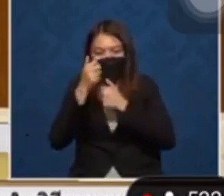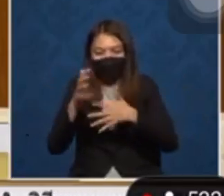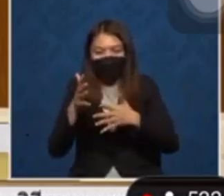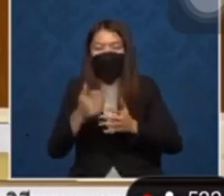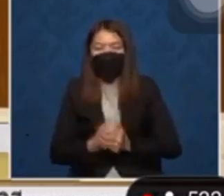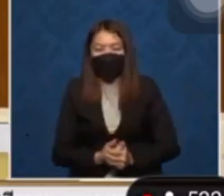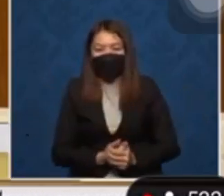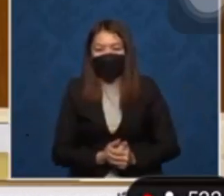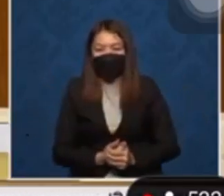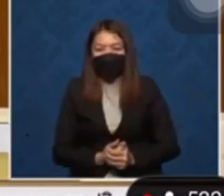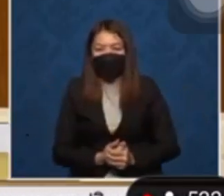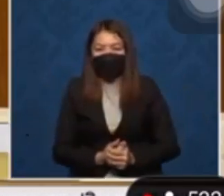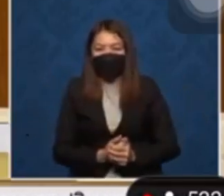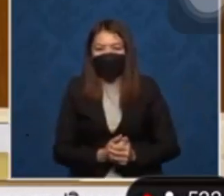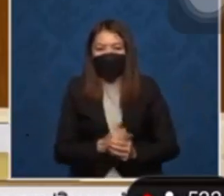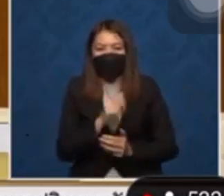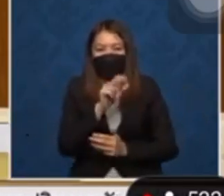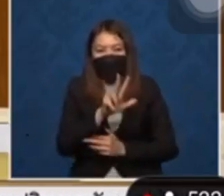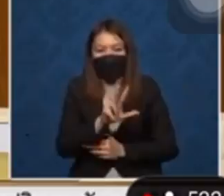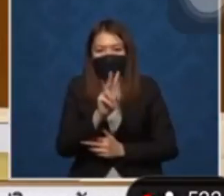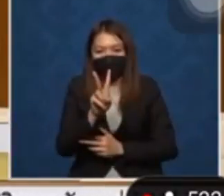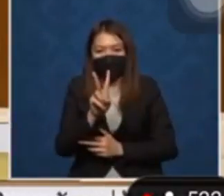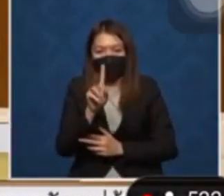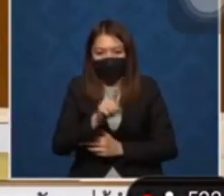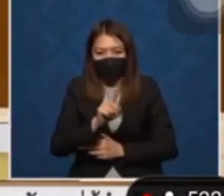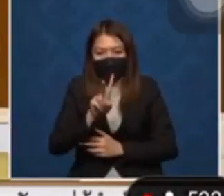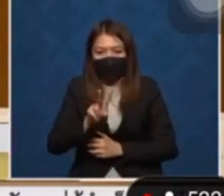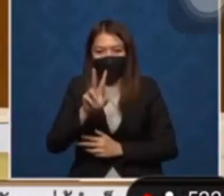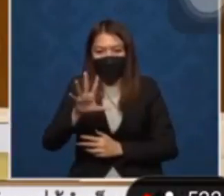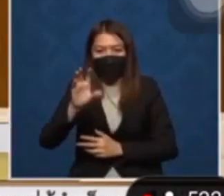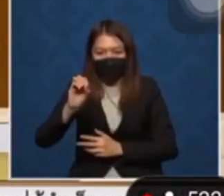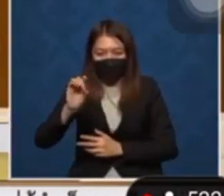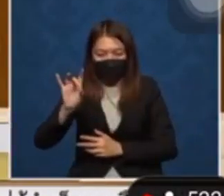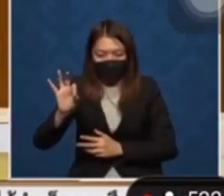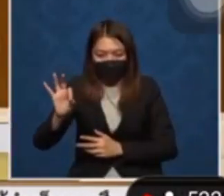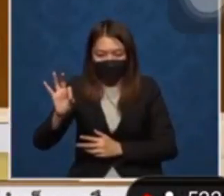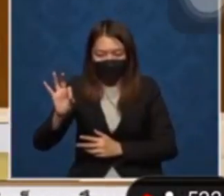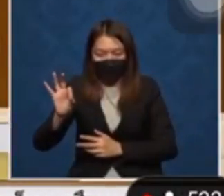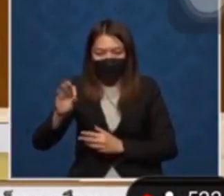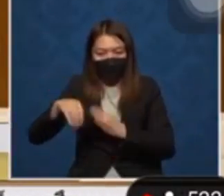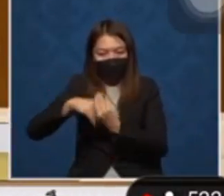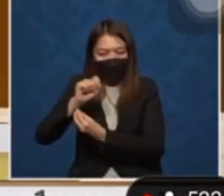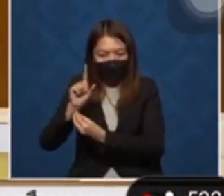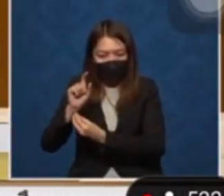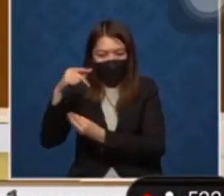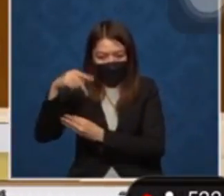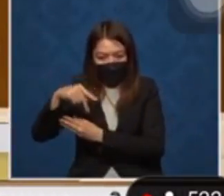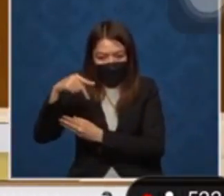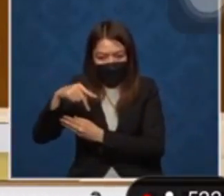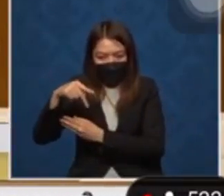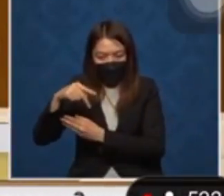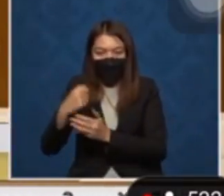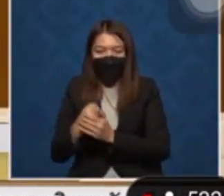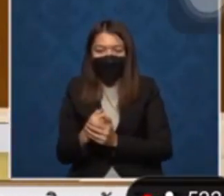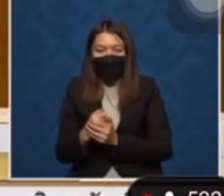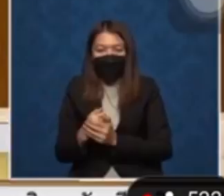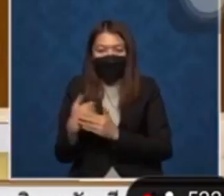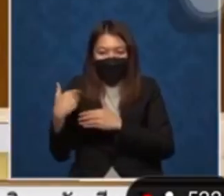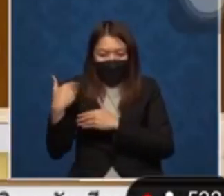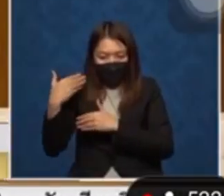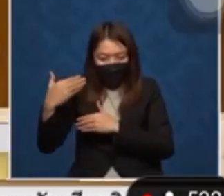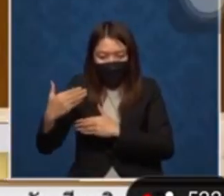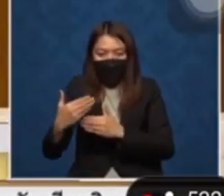คำสั่งที่ 3/2559 มุ่งหมายในเรื่องการยกเว้นผังเมืองในเขตเศรษฐกิจพิเศษแต่ตามมาหลังจากนั้น